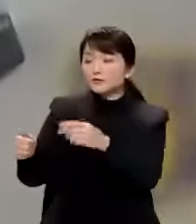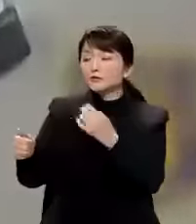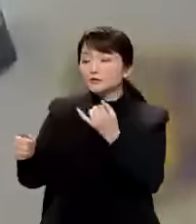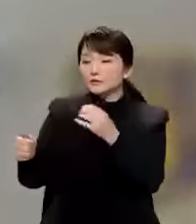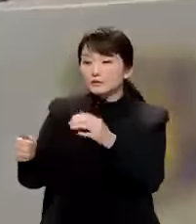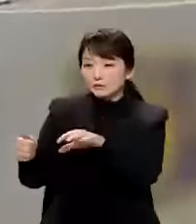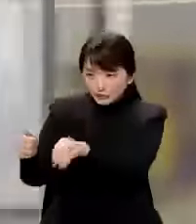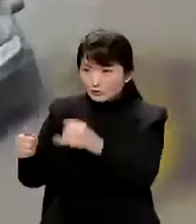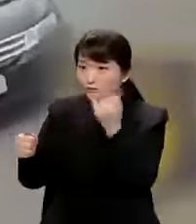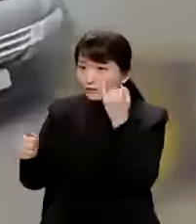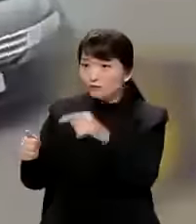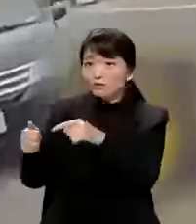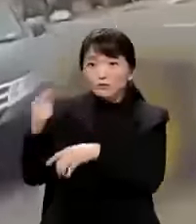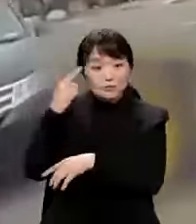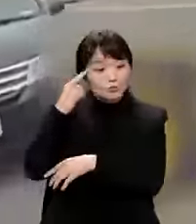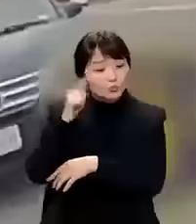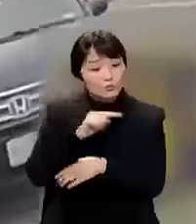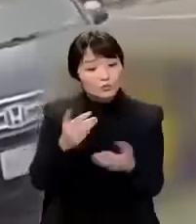보시죠